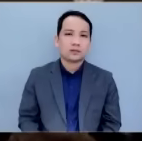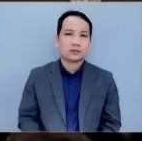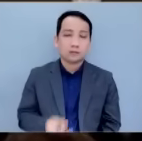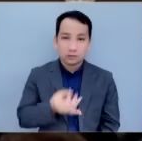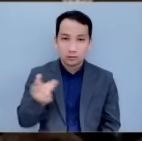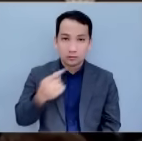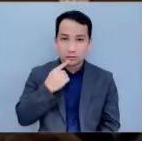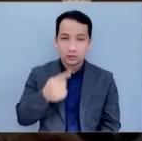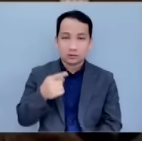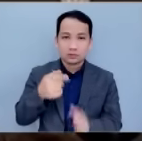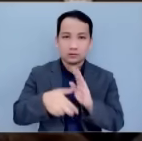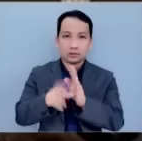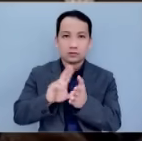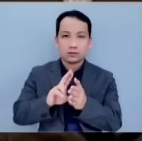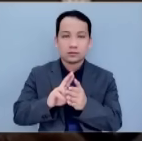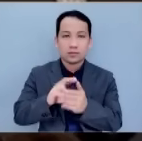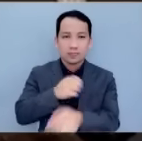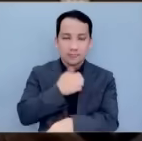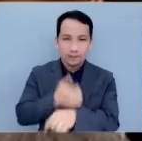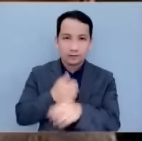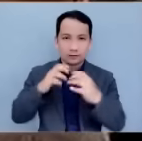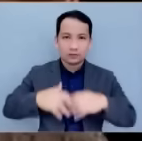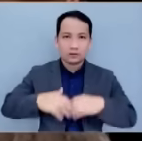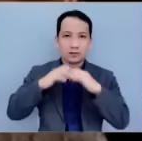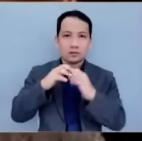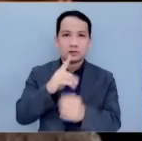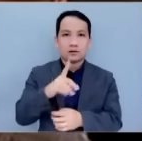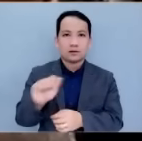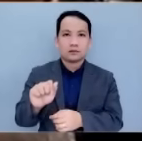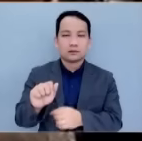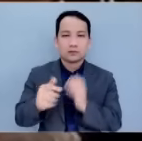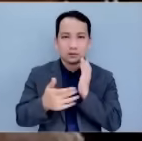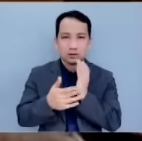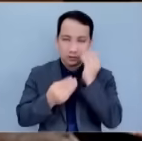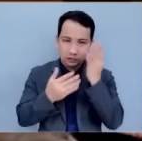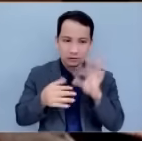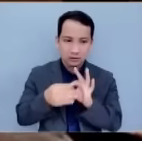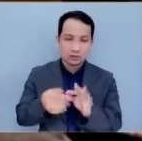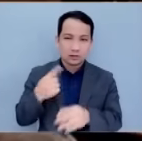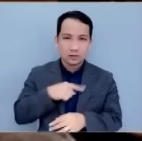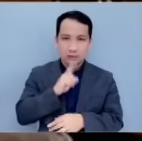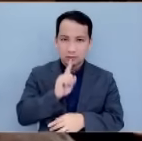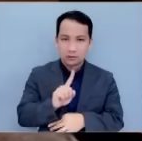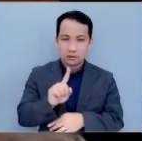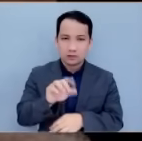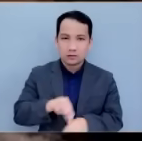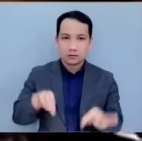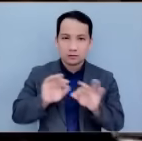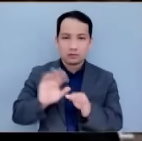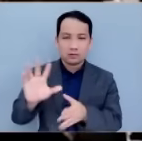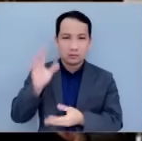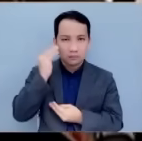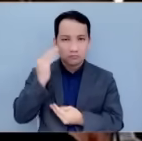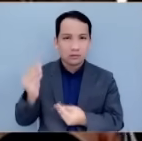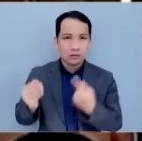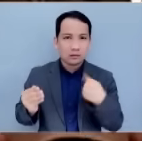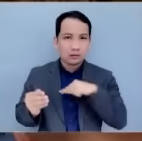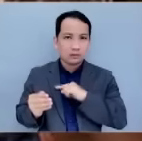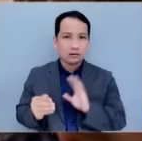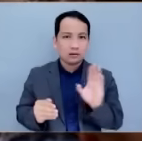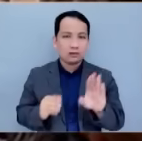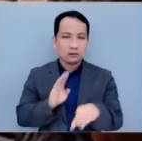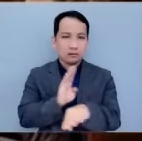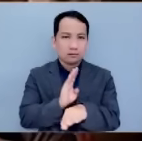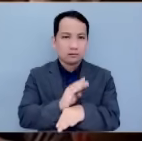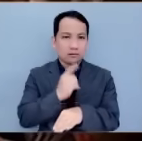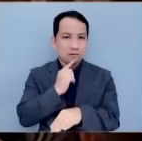renewable energy, pagtatayo ng data center at digital health services. At para mas makainganyo ng mga dayuhang negosyante, ibinida